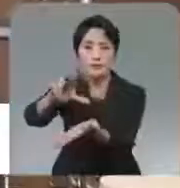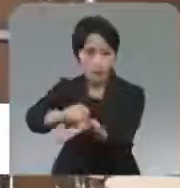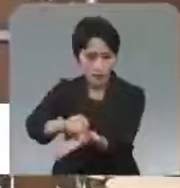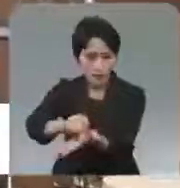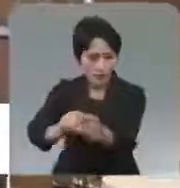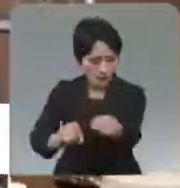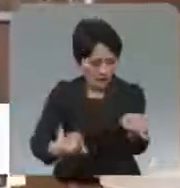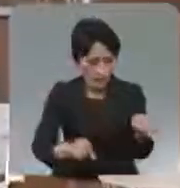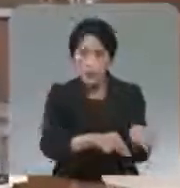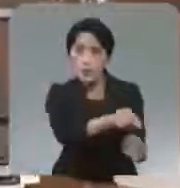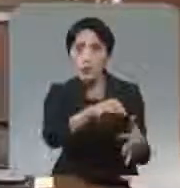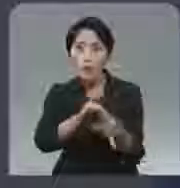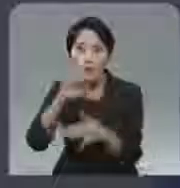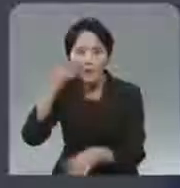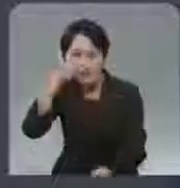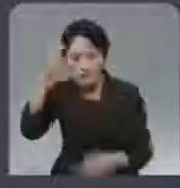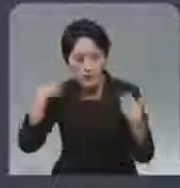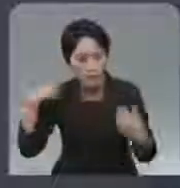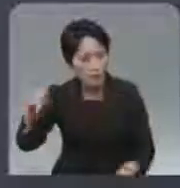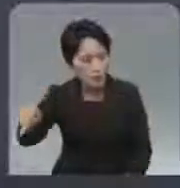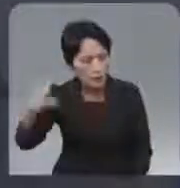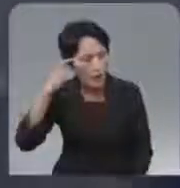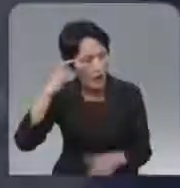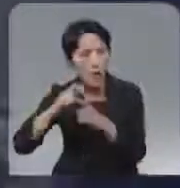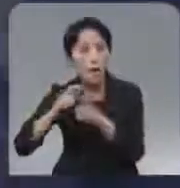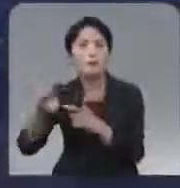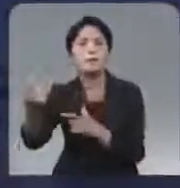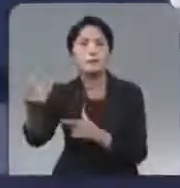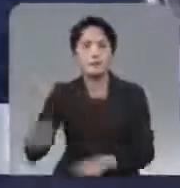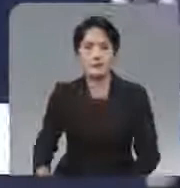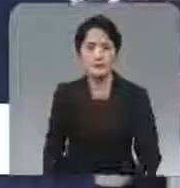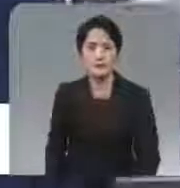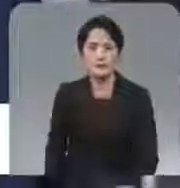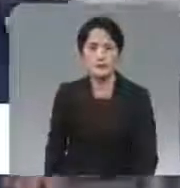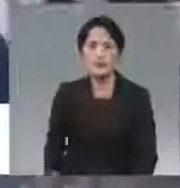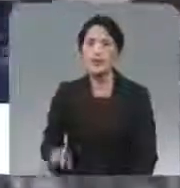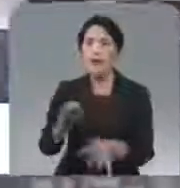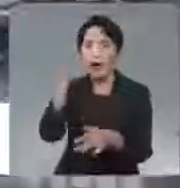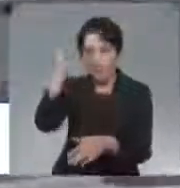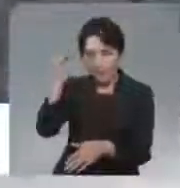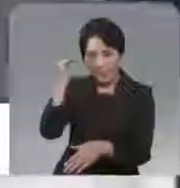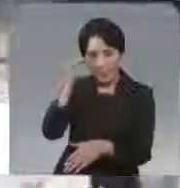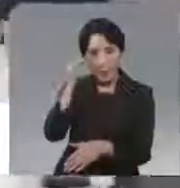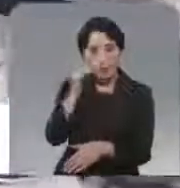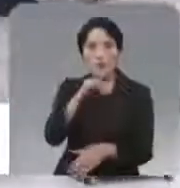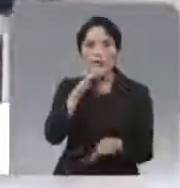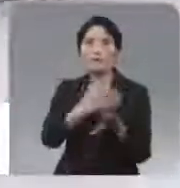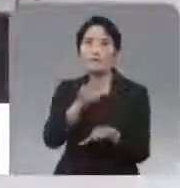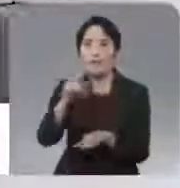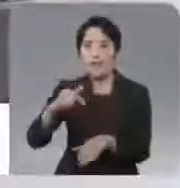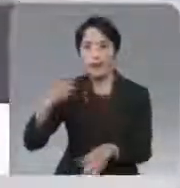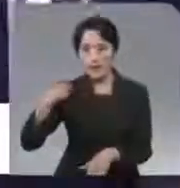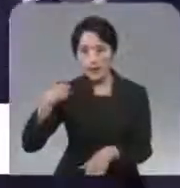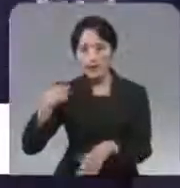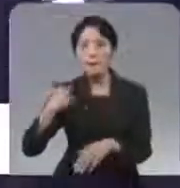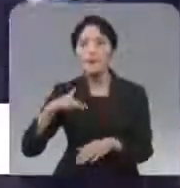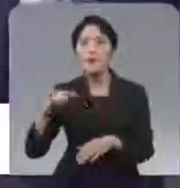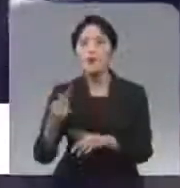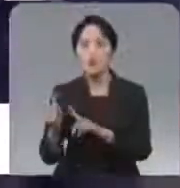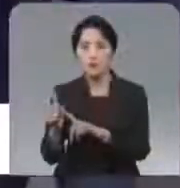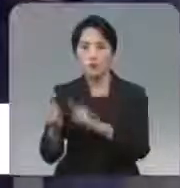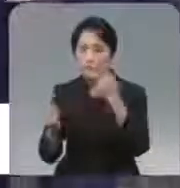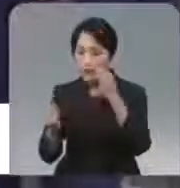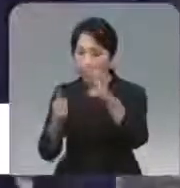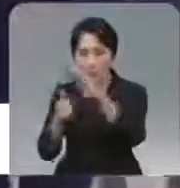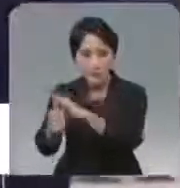料后处理设施及放射化学研究所。这五个月的运转时间正好与北韩此前公布的乏